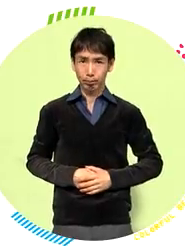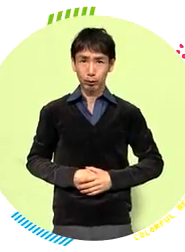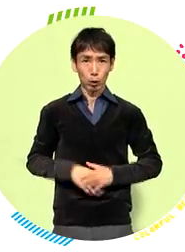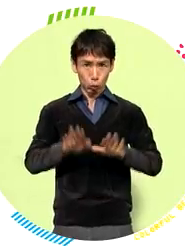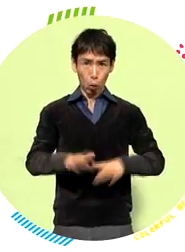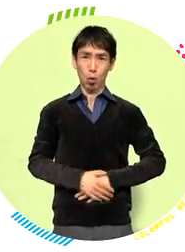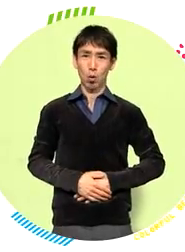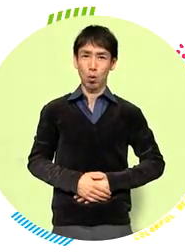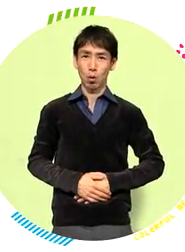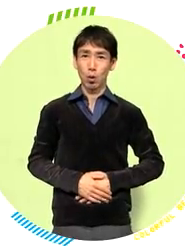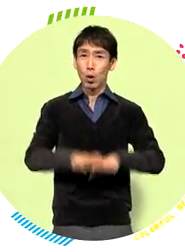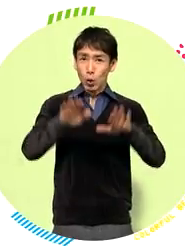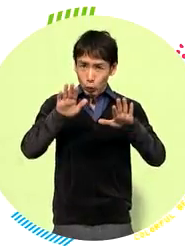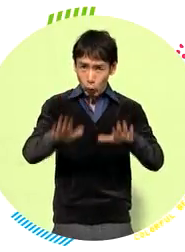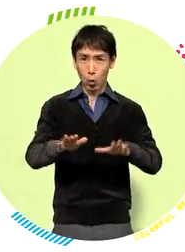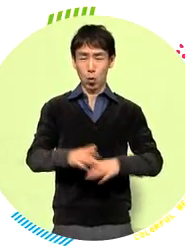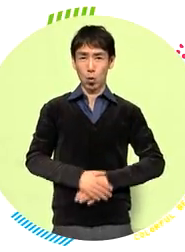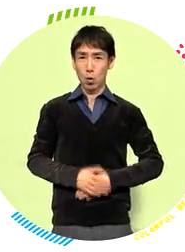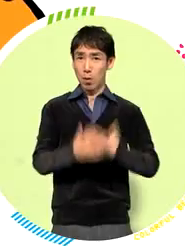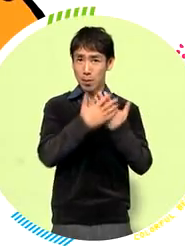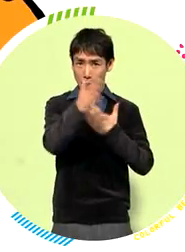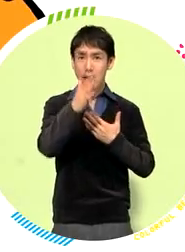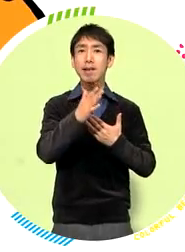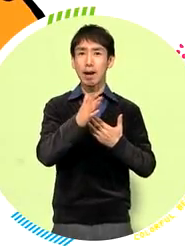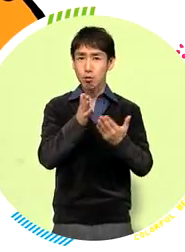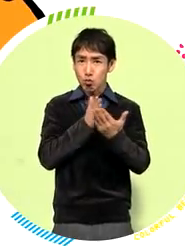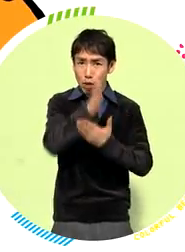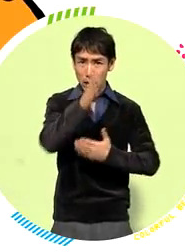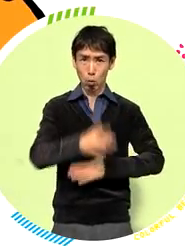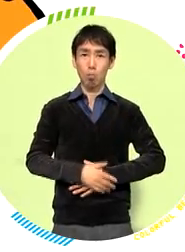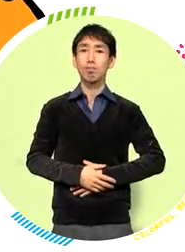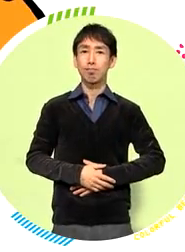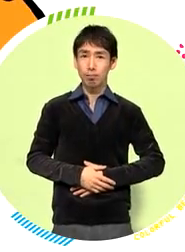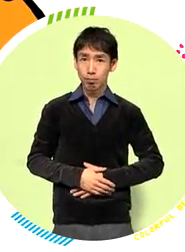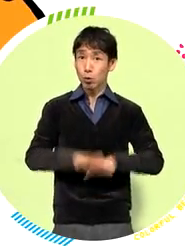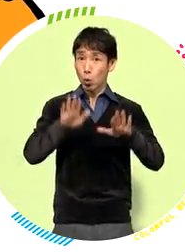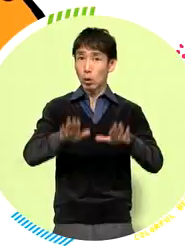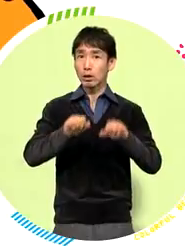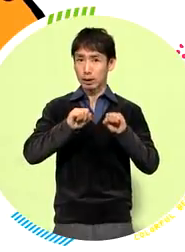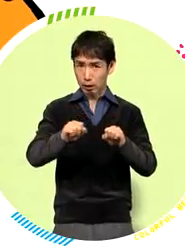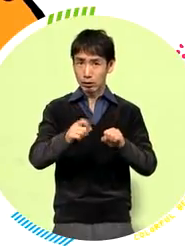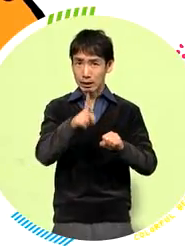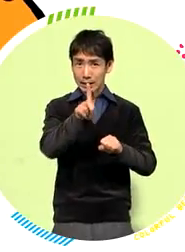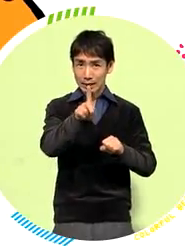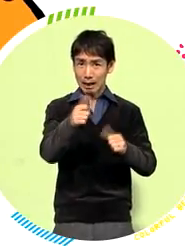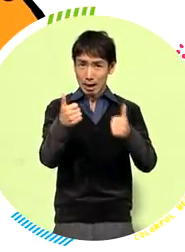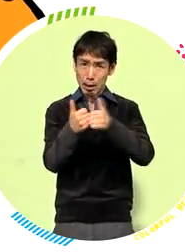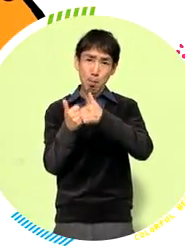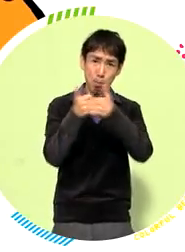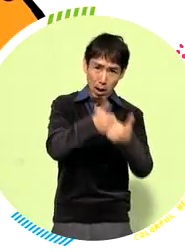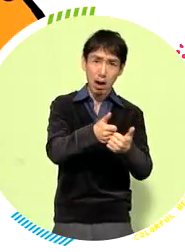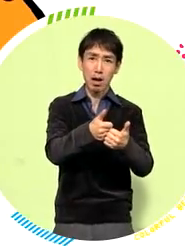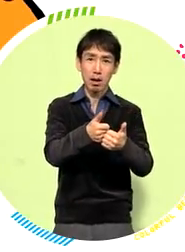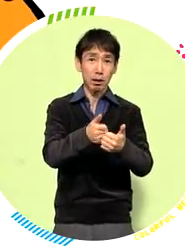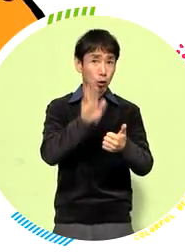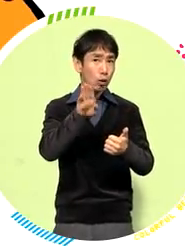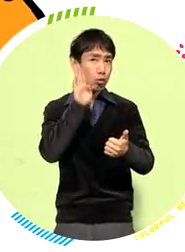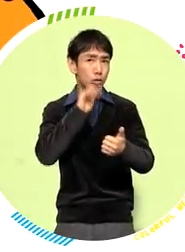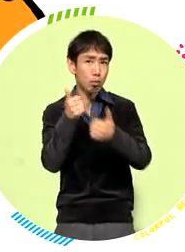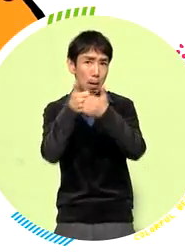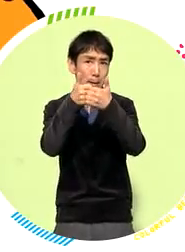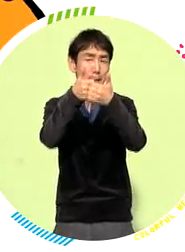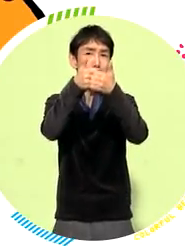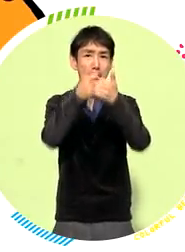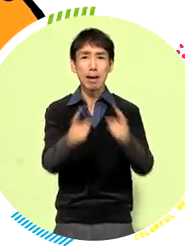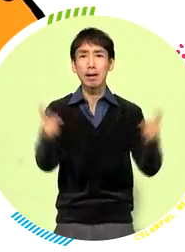そう、実はね、今日が大会初日なんですよ。でね、本日行われる1回戦を勝ち抜いて、その後順調に勝ち上が